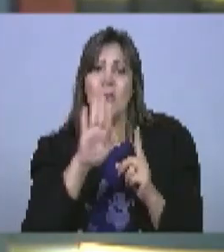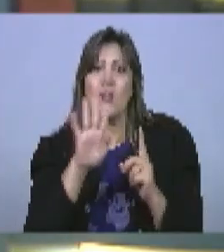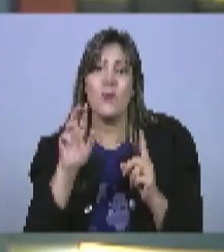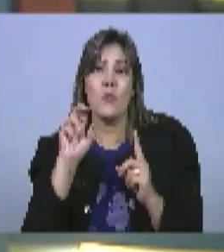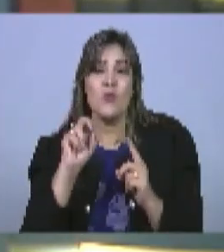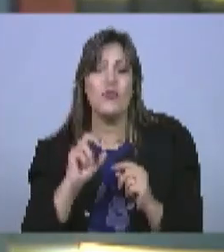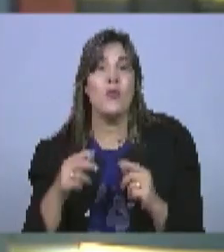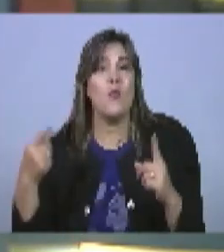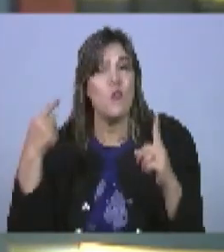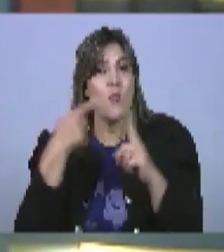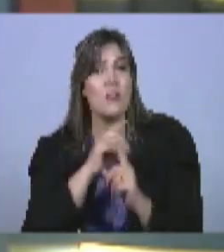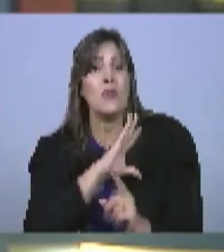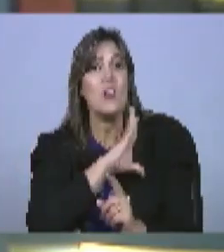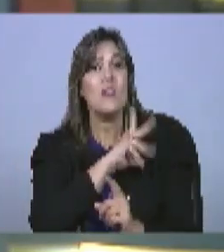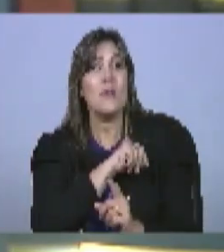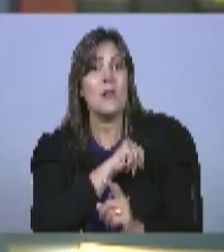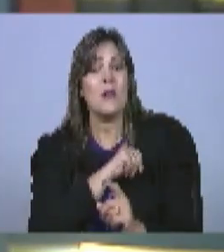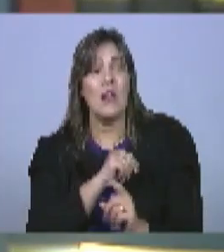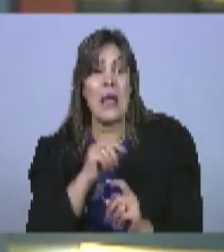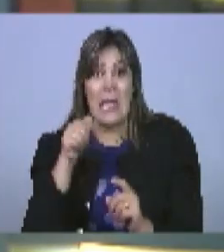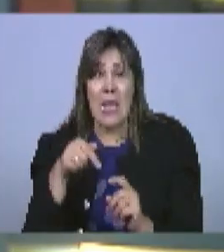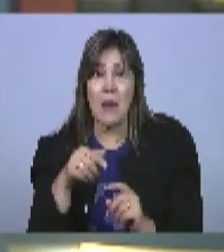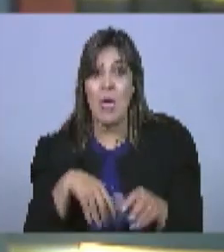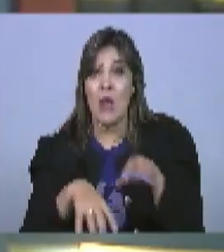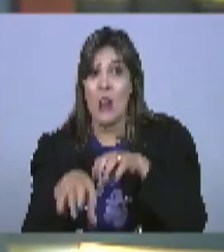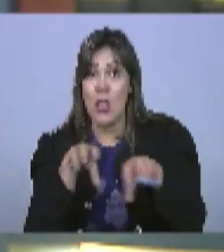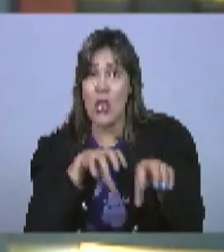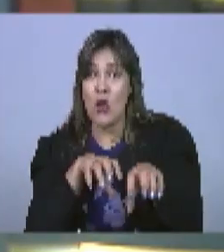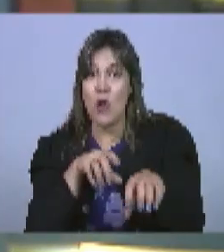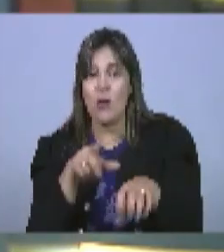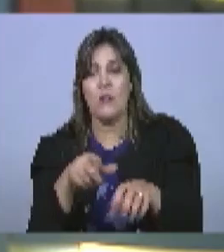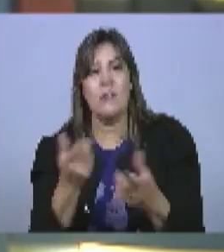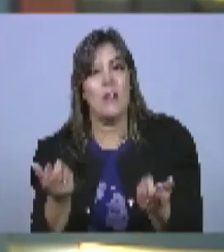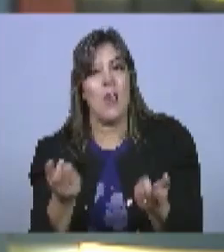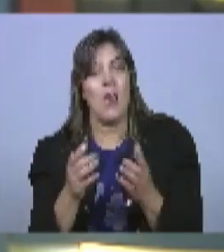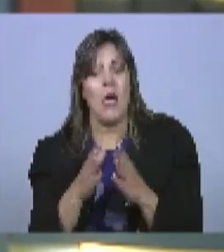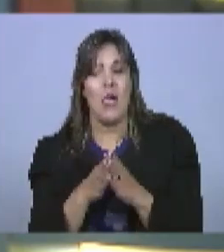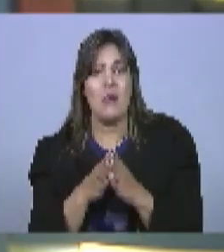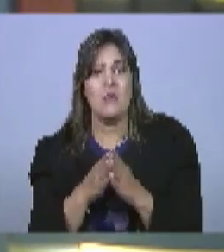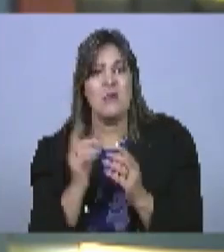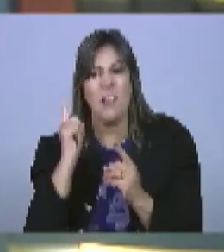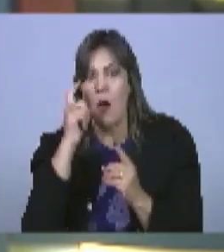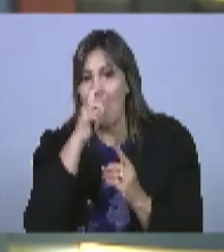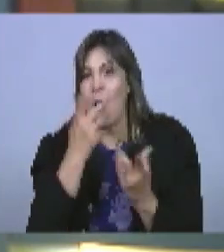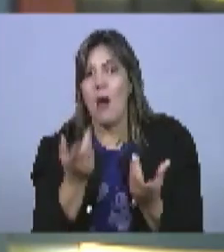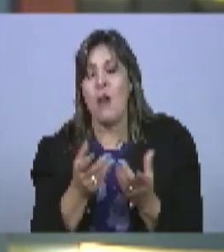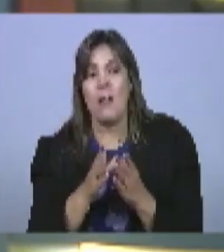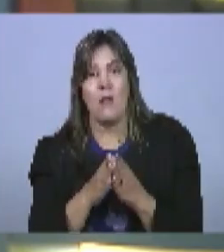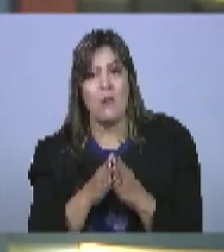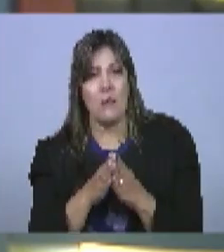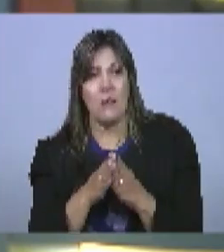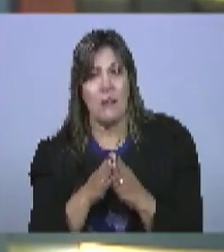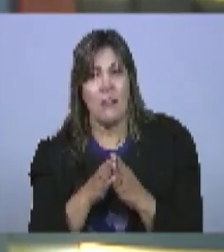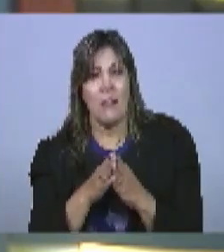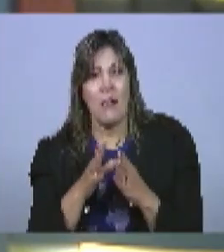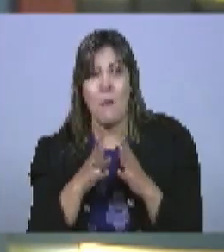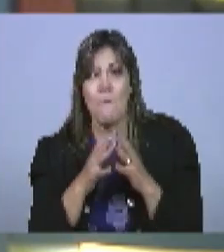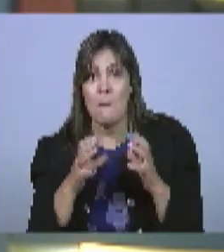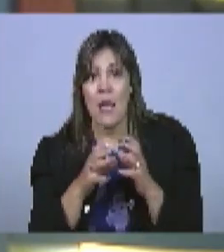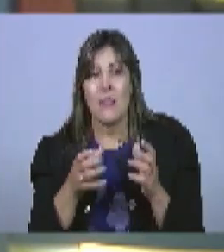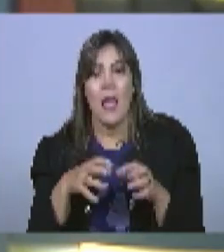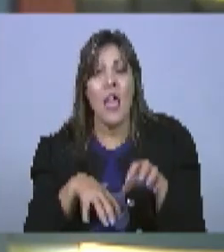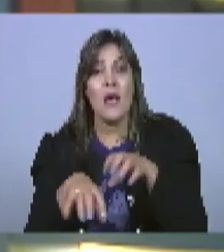المحتله لكن ان تصل الى قلب ايران فدي مساله معقده شويه يعني معناها ان